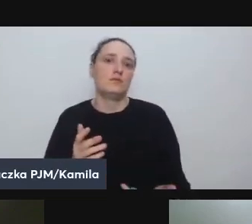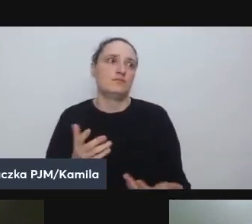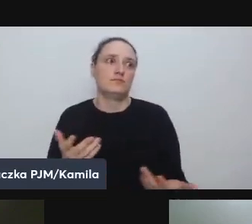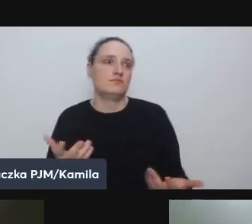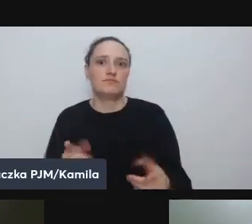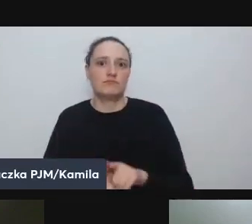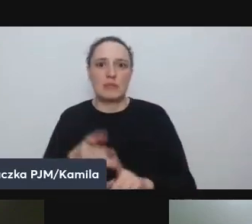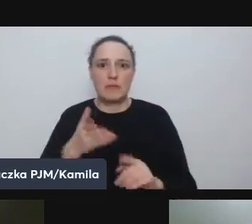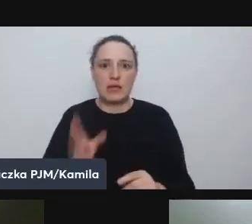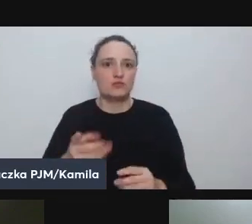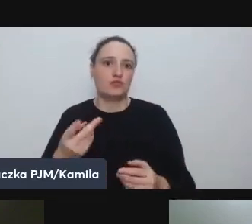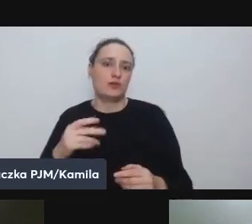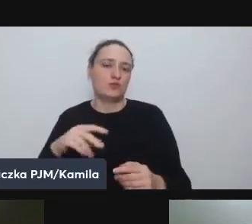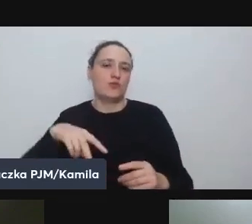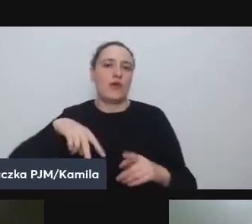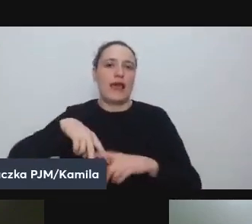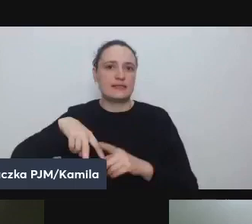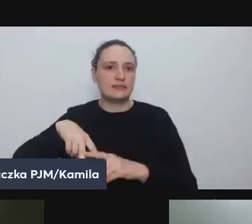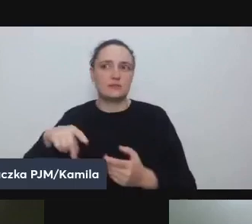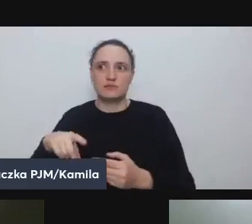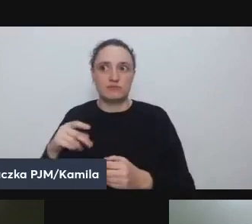te doniesienia nas bardzo zmartwiły.